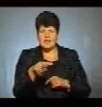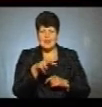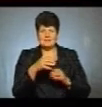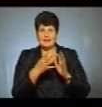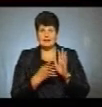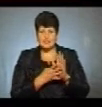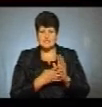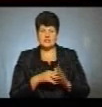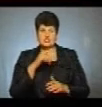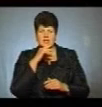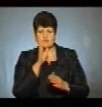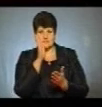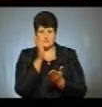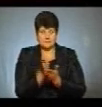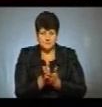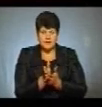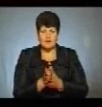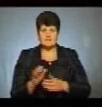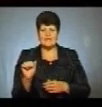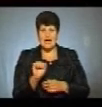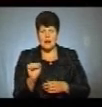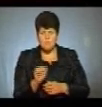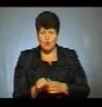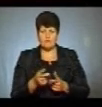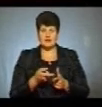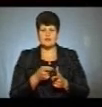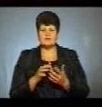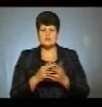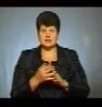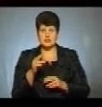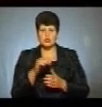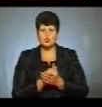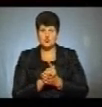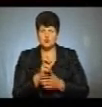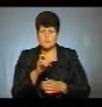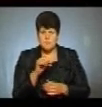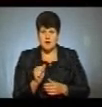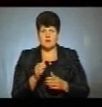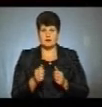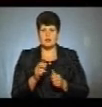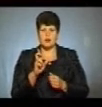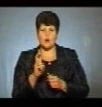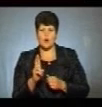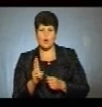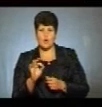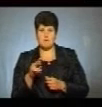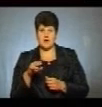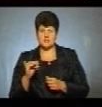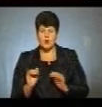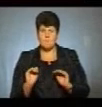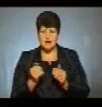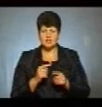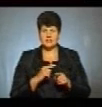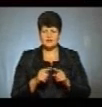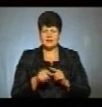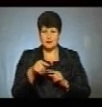М-19 Чернівці-Коваль-Доманово-Тереблече, в Теребовлі, селищі Дружба та біля Копичинців. Обмеження швидкості на цих ділянках –